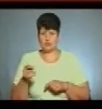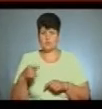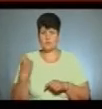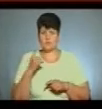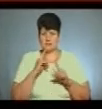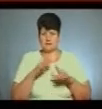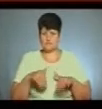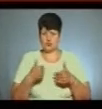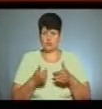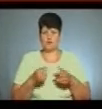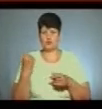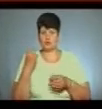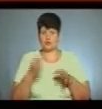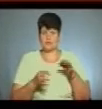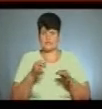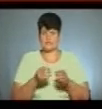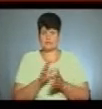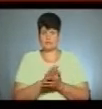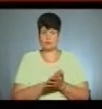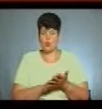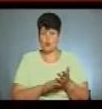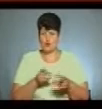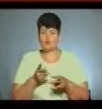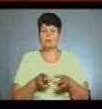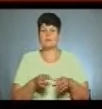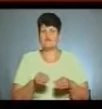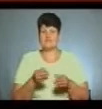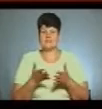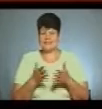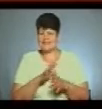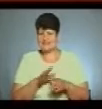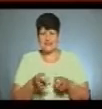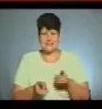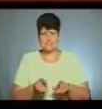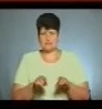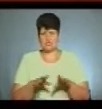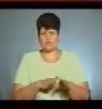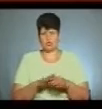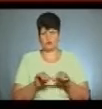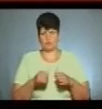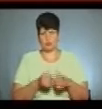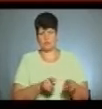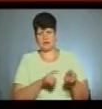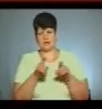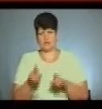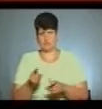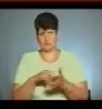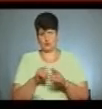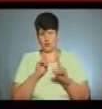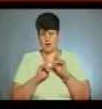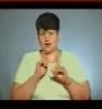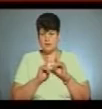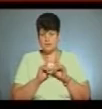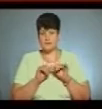до господарського суду області з позовом про визнання недійсним рішення виконавчого комітету про перехід аптеки у власність міськради.